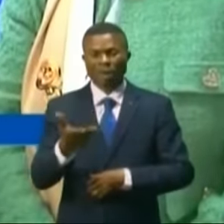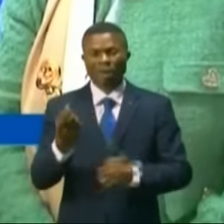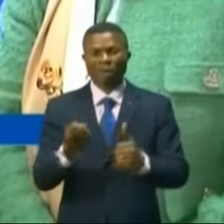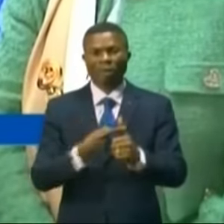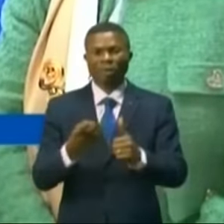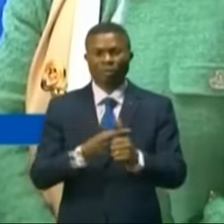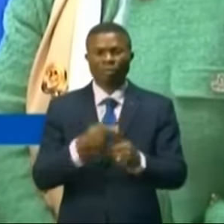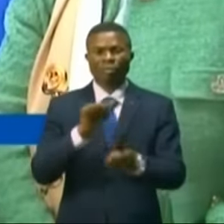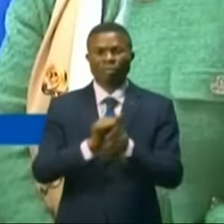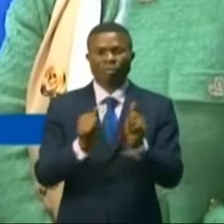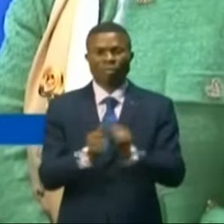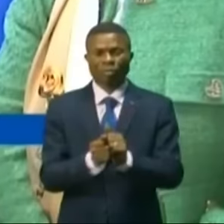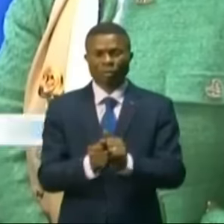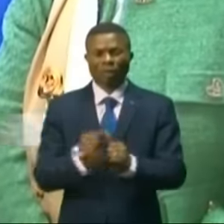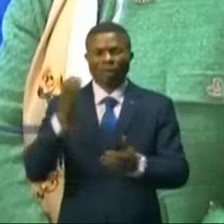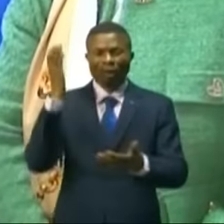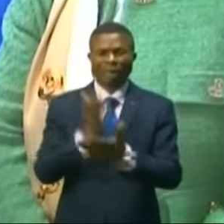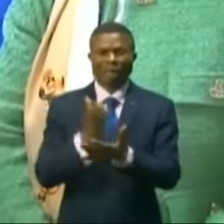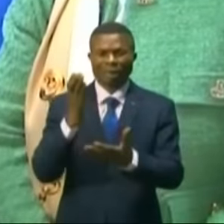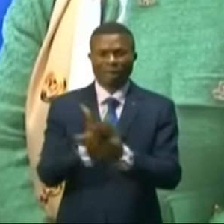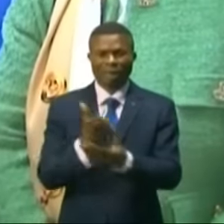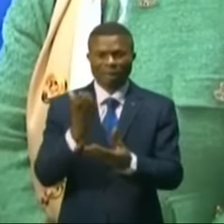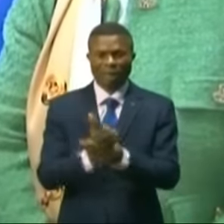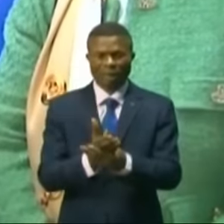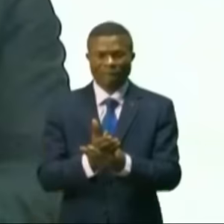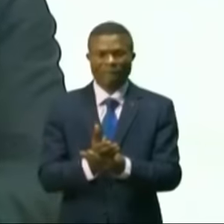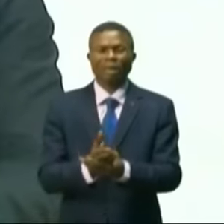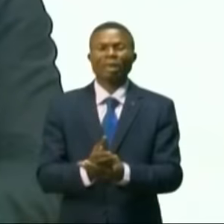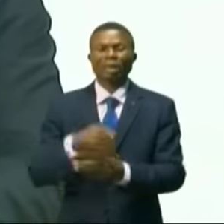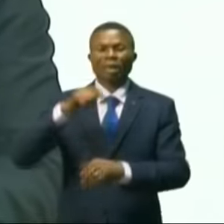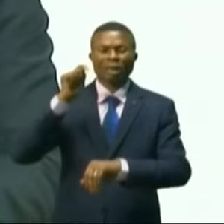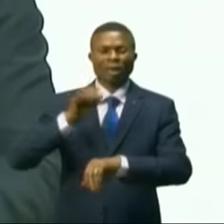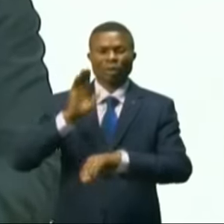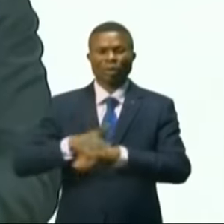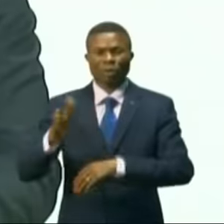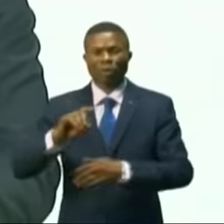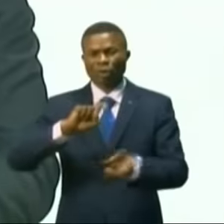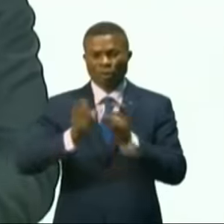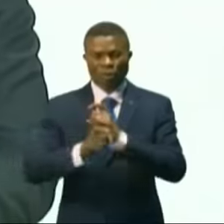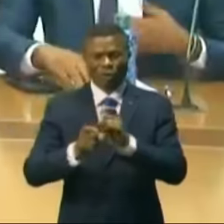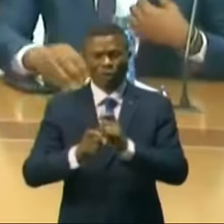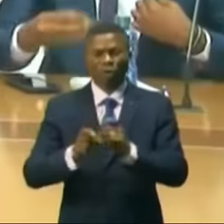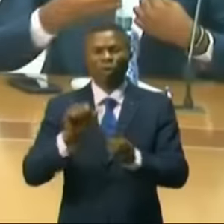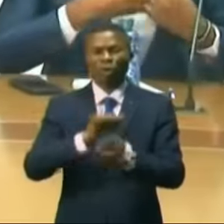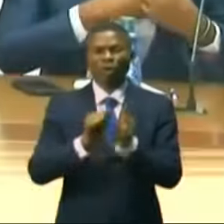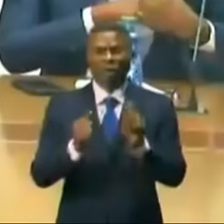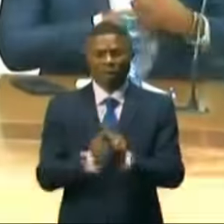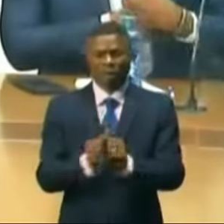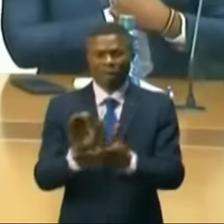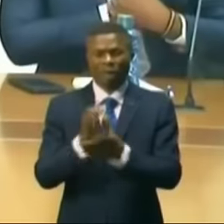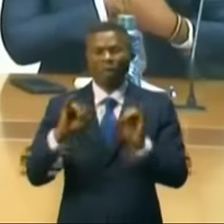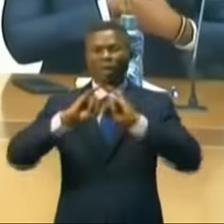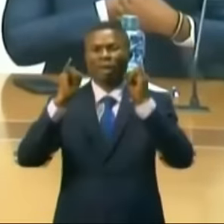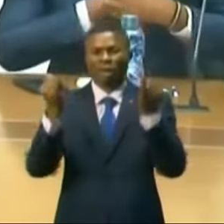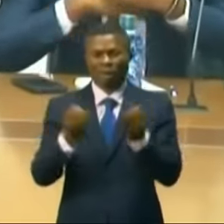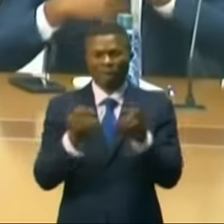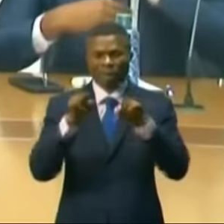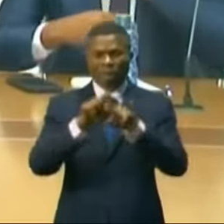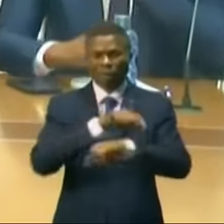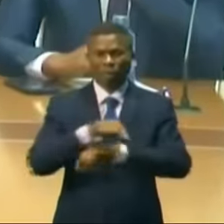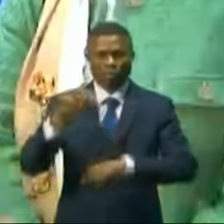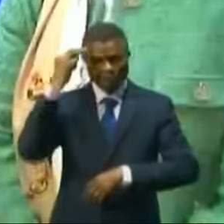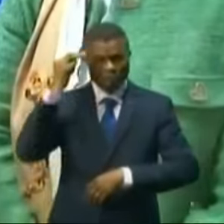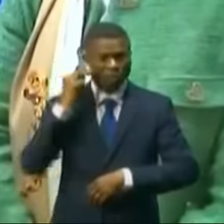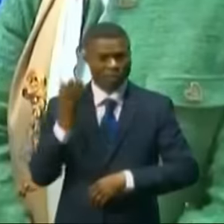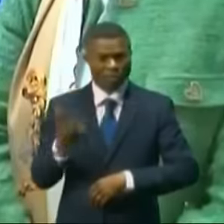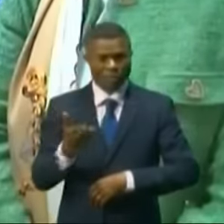les questions des tracasseries que l'industrie subit et l'amélioration de la situation entre l'industrie et les ministères. Donc,